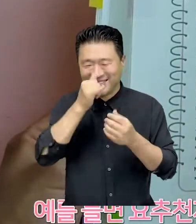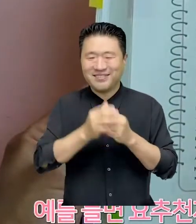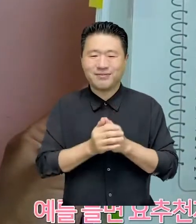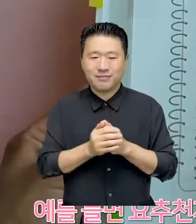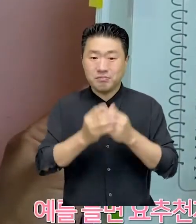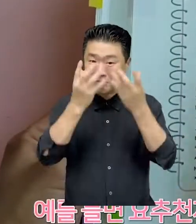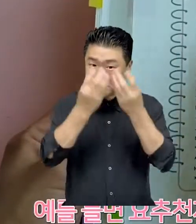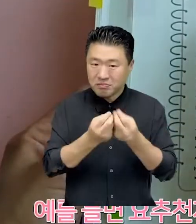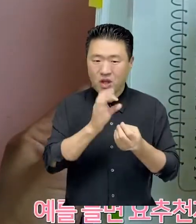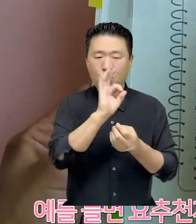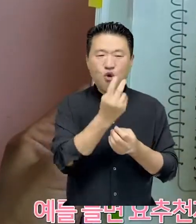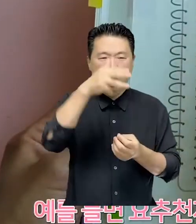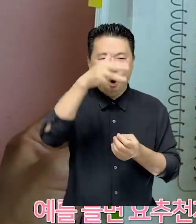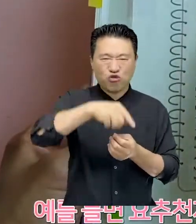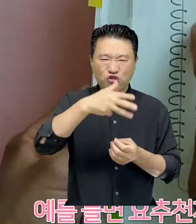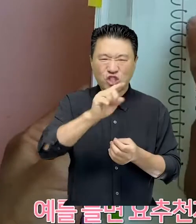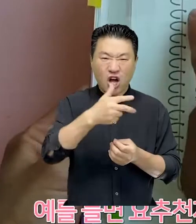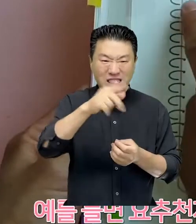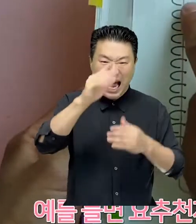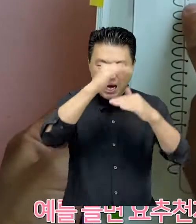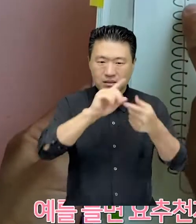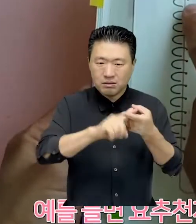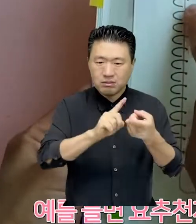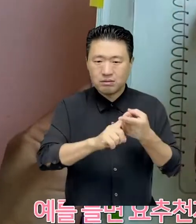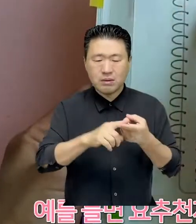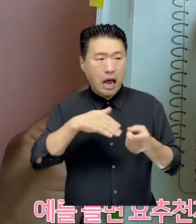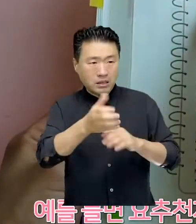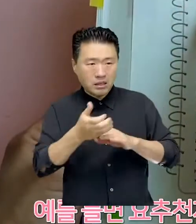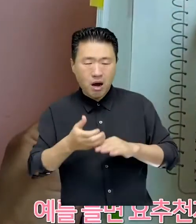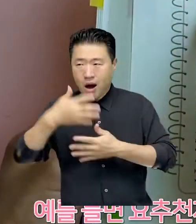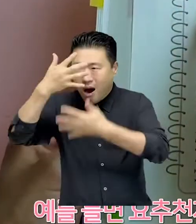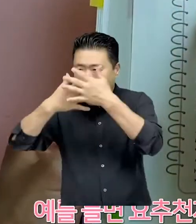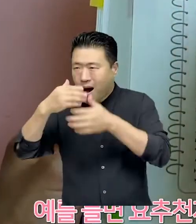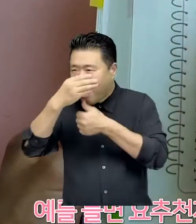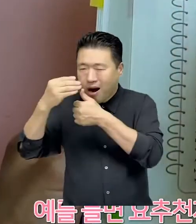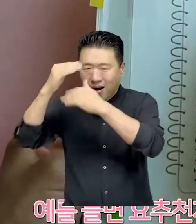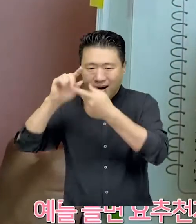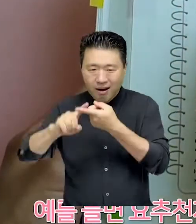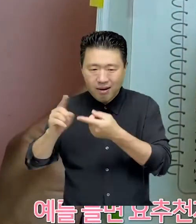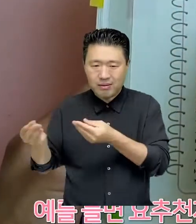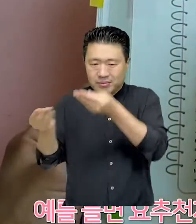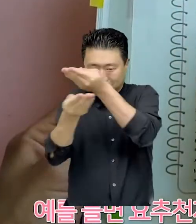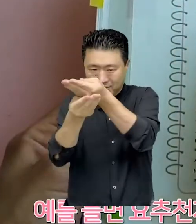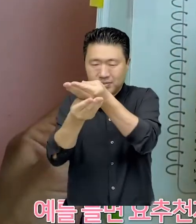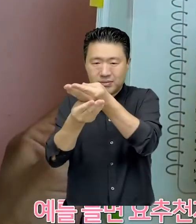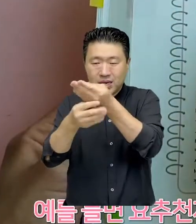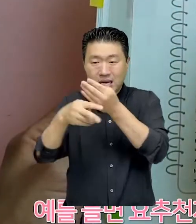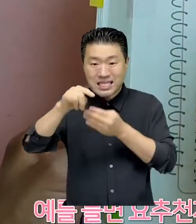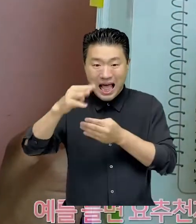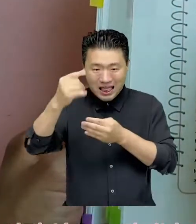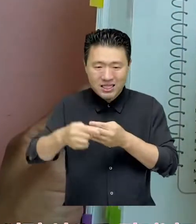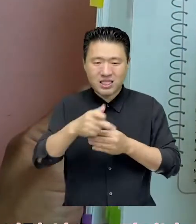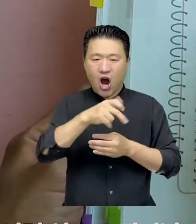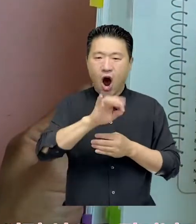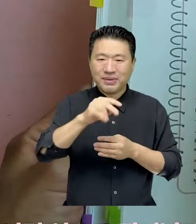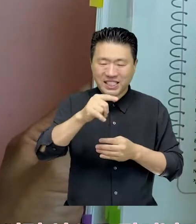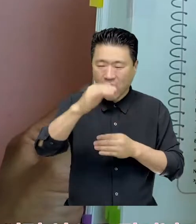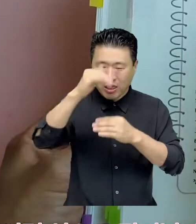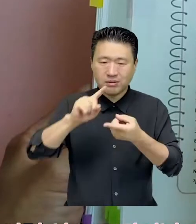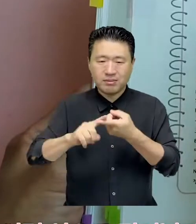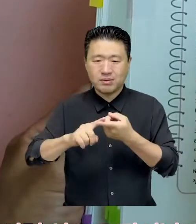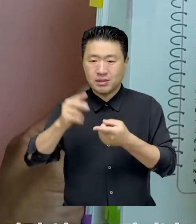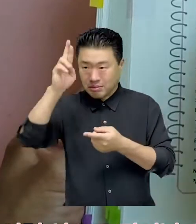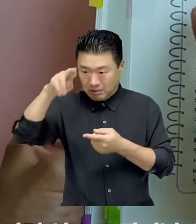사례들입니다. 예를 들면 요추천자 같은 경우에 가기 전에 영상 컨설팅이 났는지, 세트 준비는 됐는지, 퍼미션은